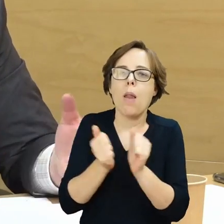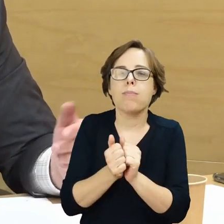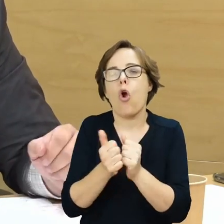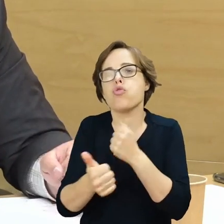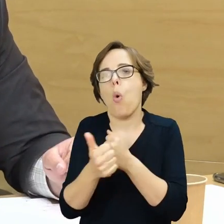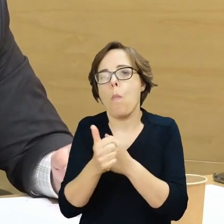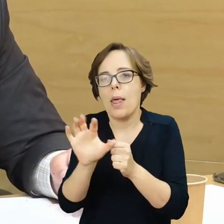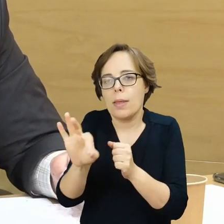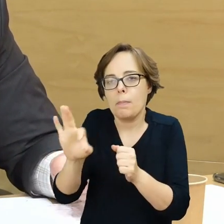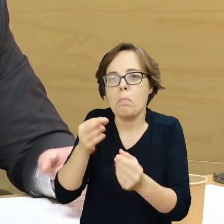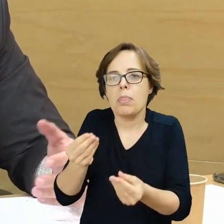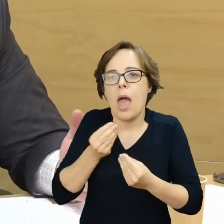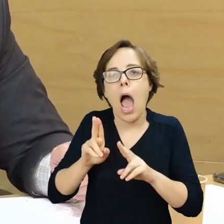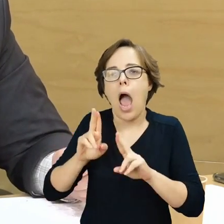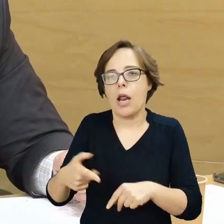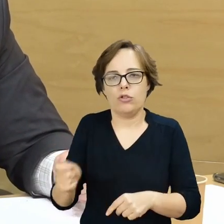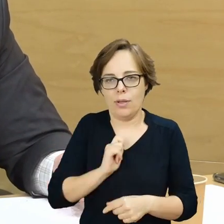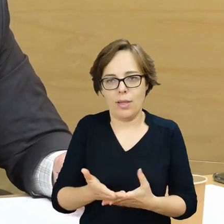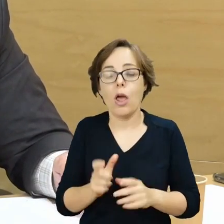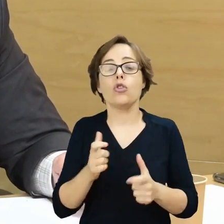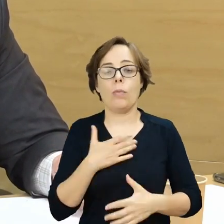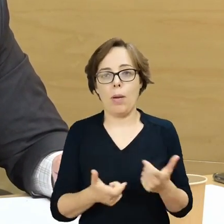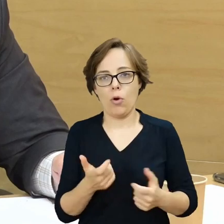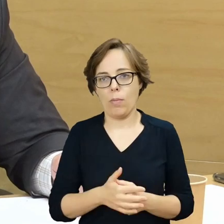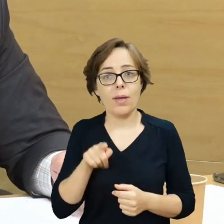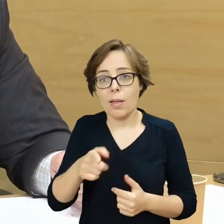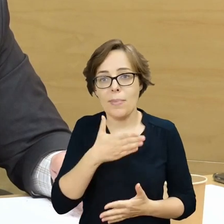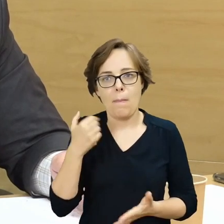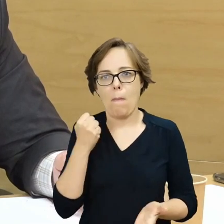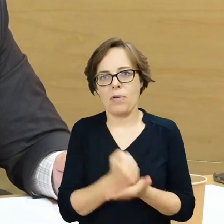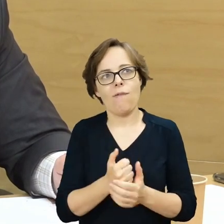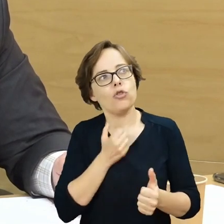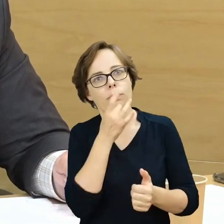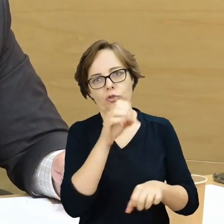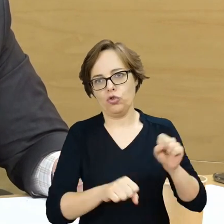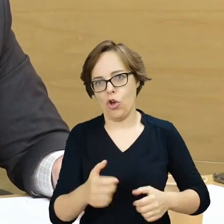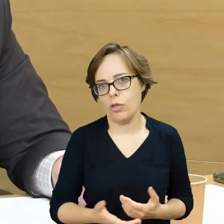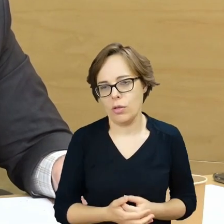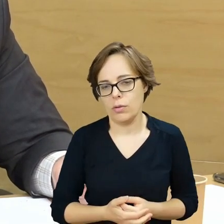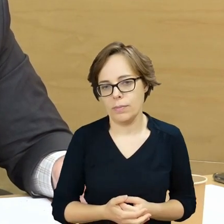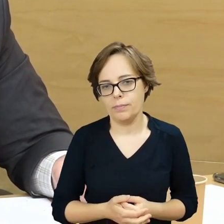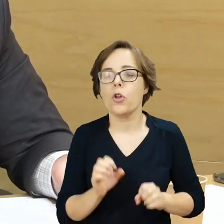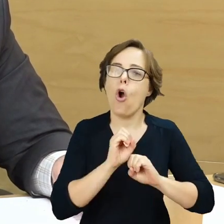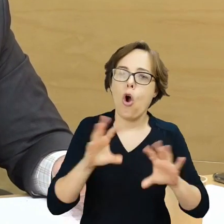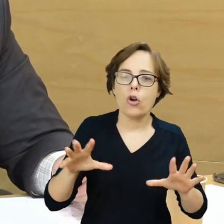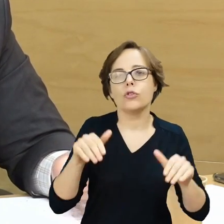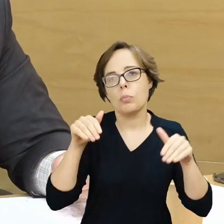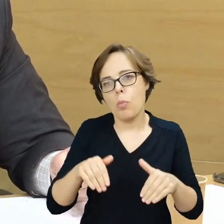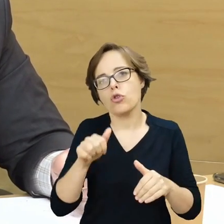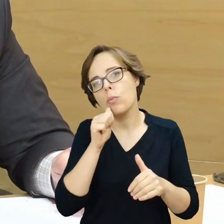daje. I co my możemy z tym zrobić? Tam nie ma prawa do sądu. Możemy oczywiście łapać się prawą ręką za lewe ucho i